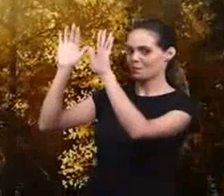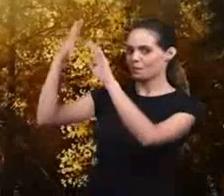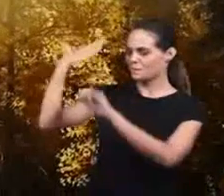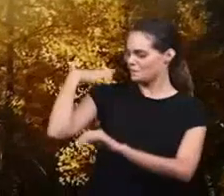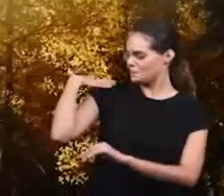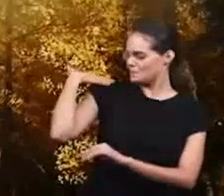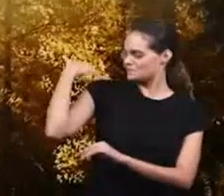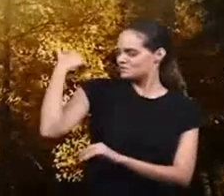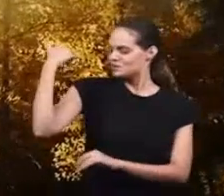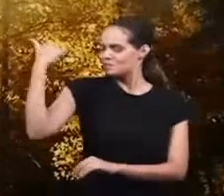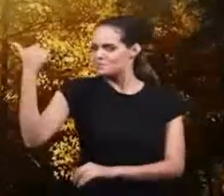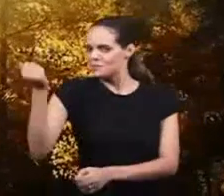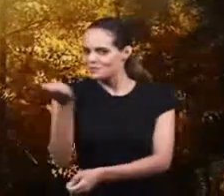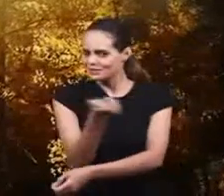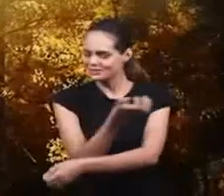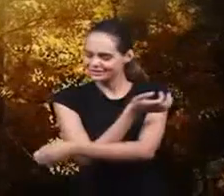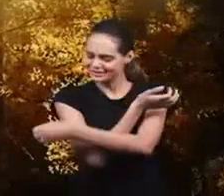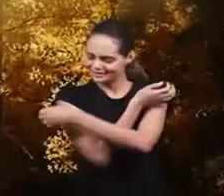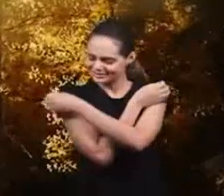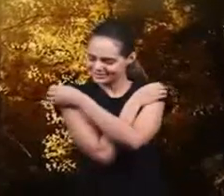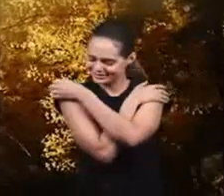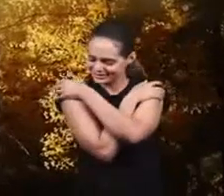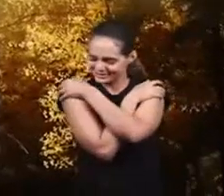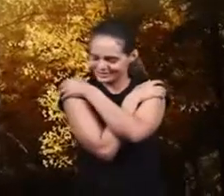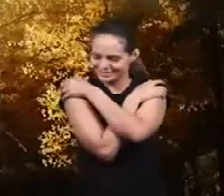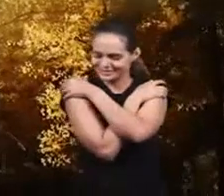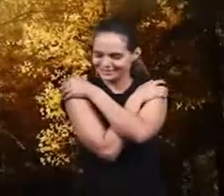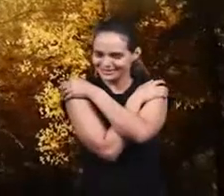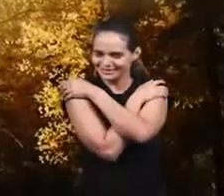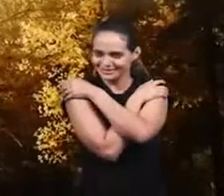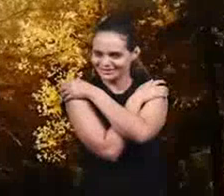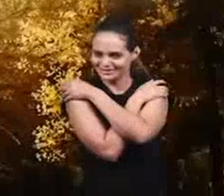Bis eines Tages seine Hände mich umarmten.